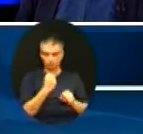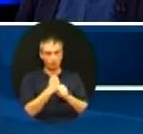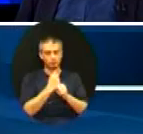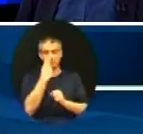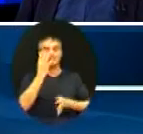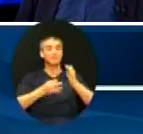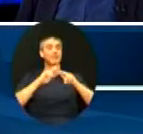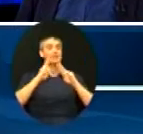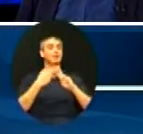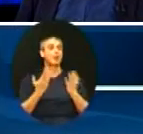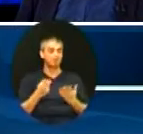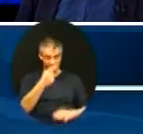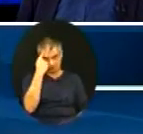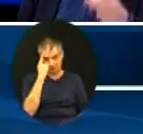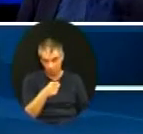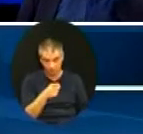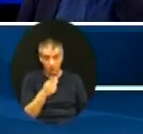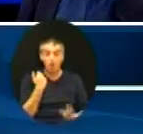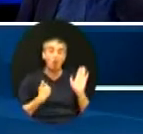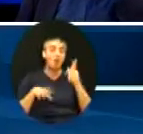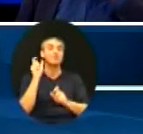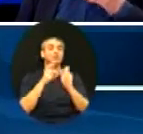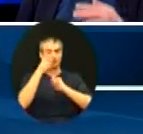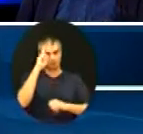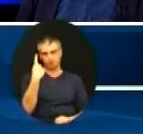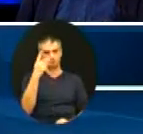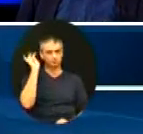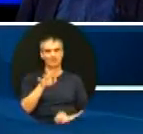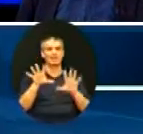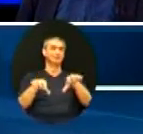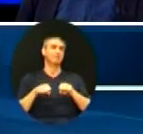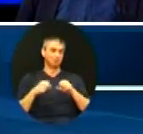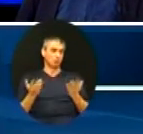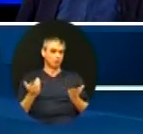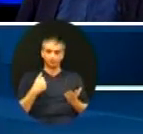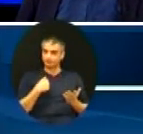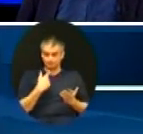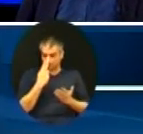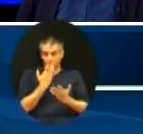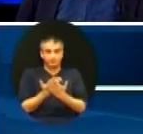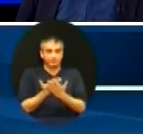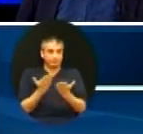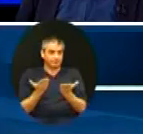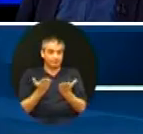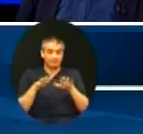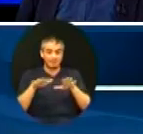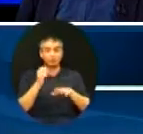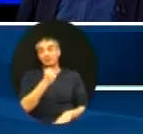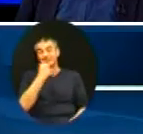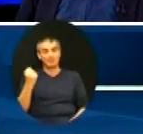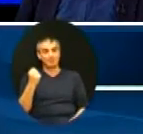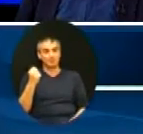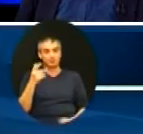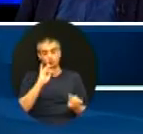מבחינת הדין הבינלאומי. ואתה יודע מה? רוב אנשי הליכוד מתנגדים לסיפוח. אנחנו פשוט עדים לממשלת ימין